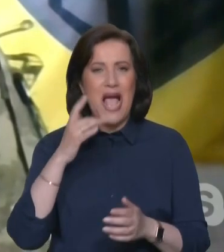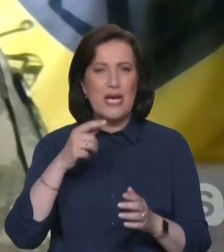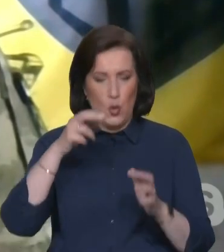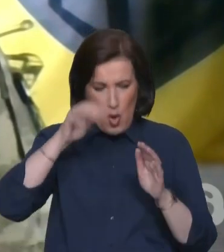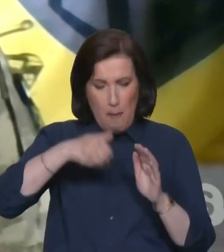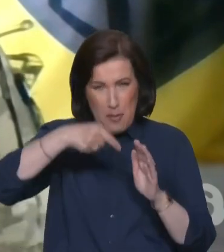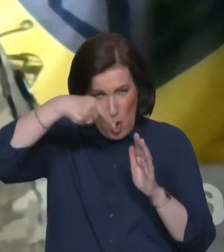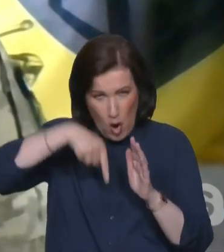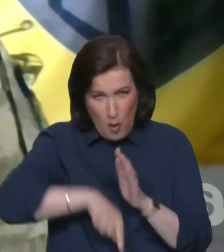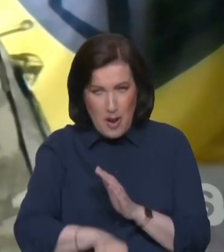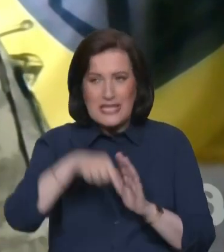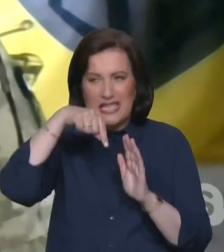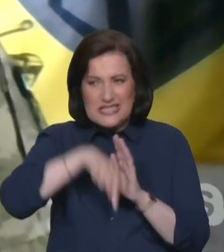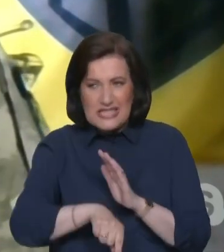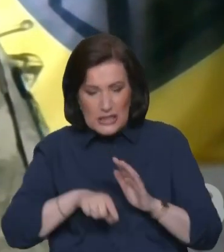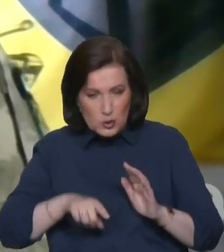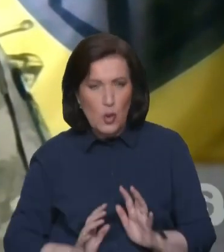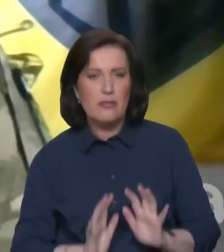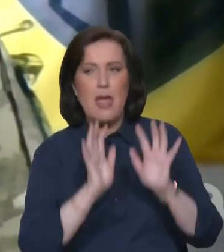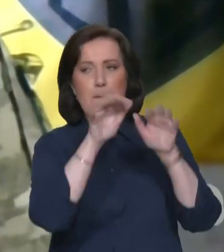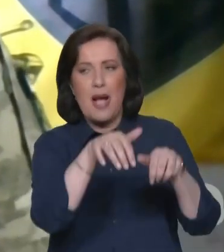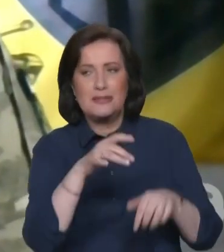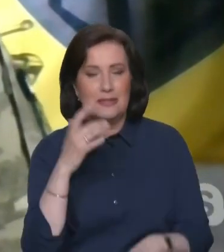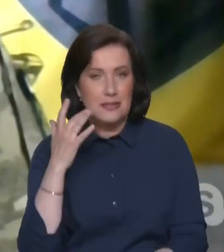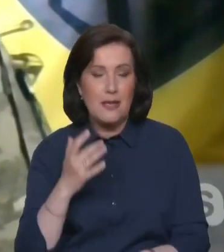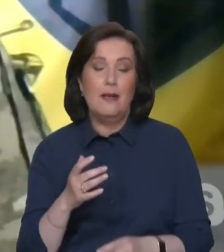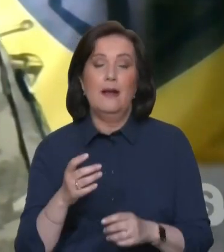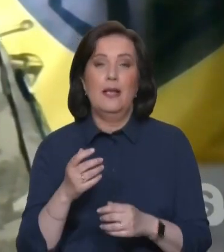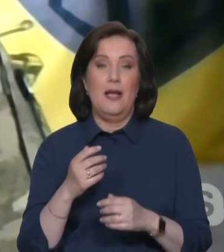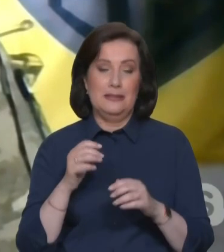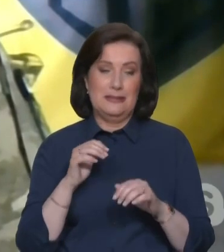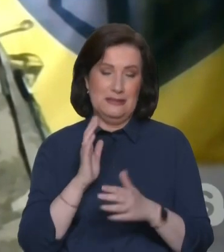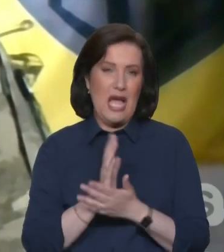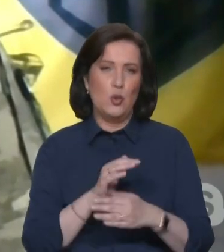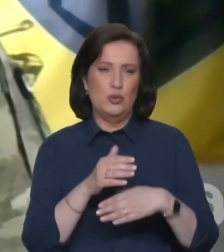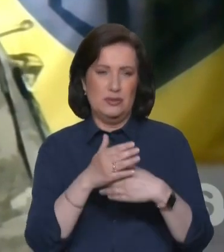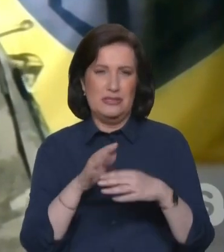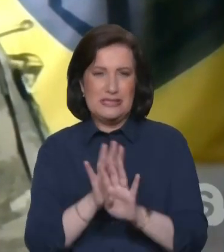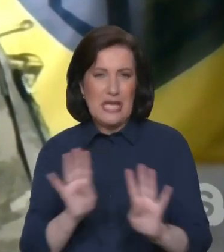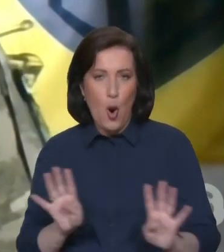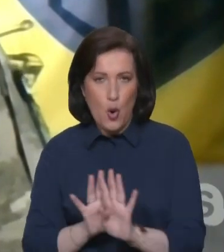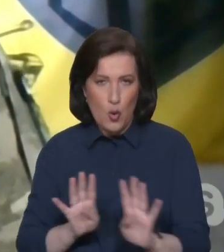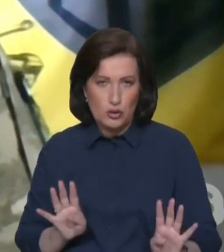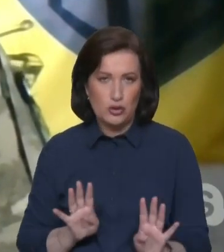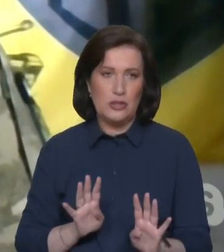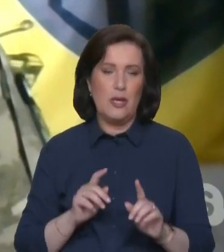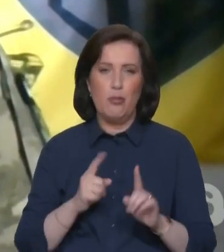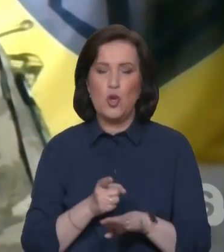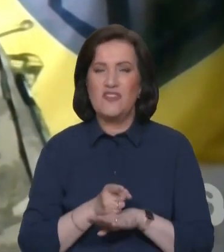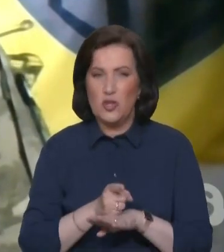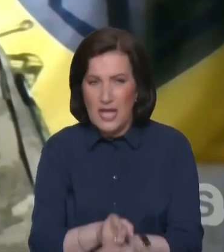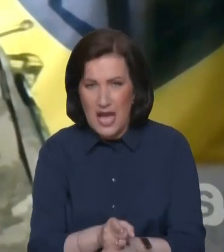напасти, прокопати все. От, ставлять мінні загородження також і